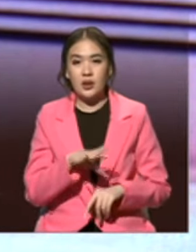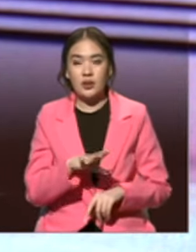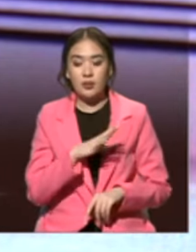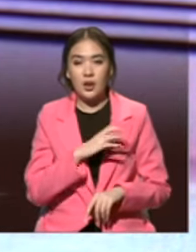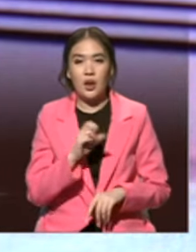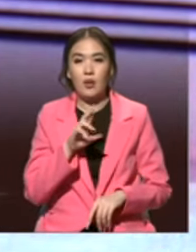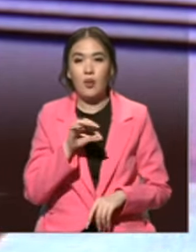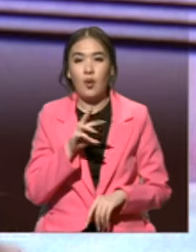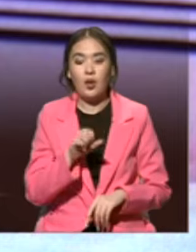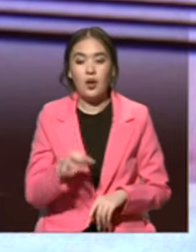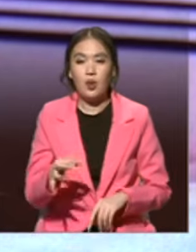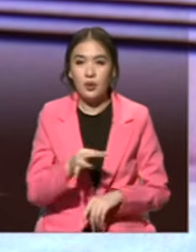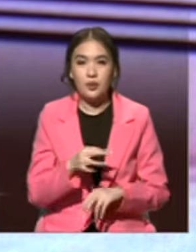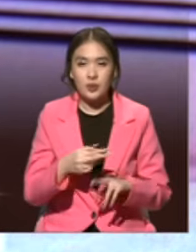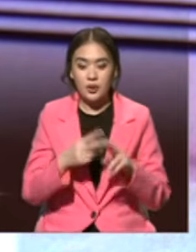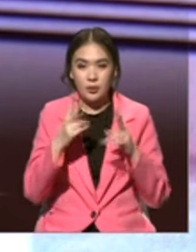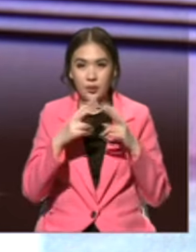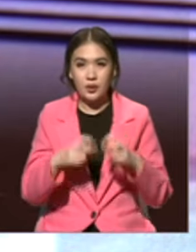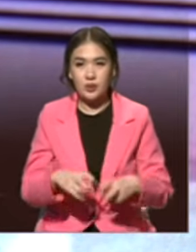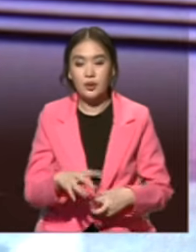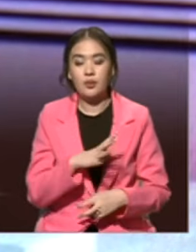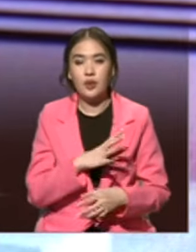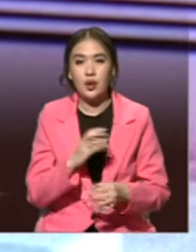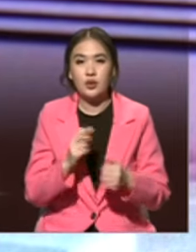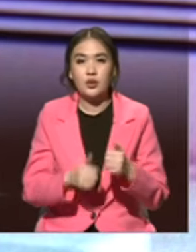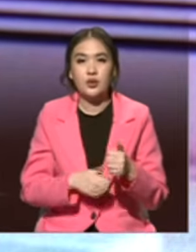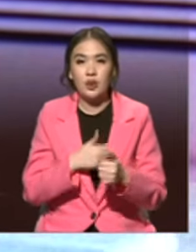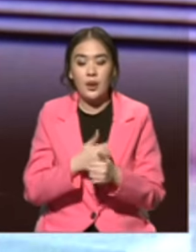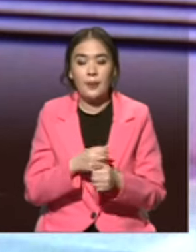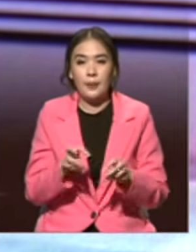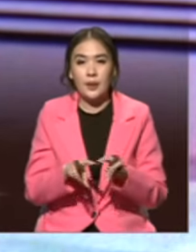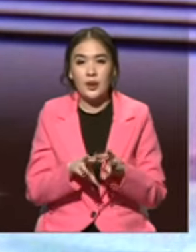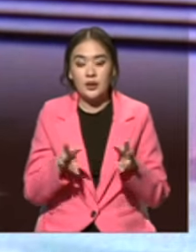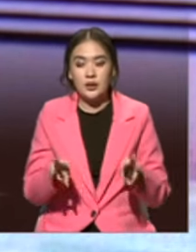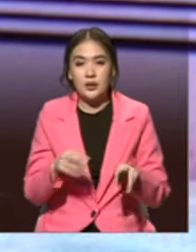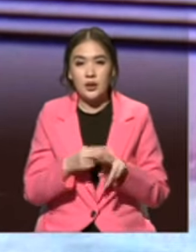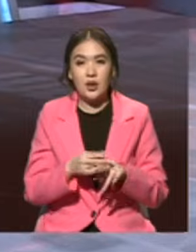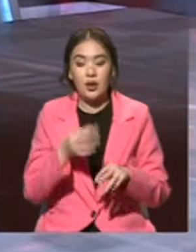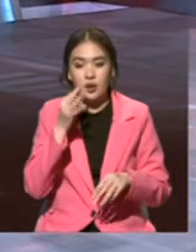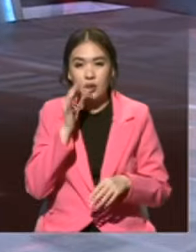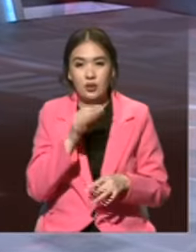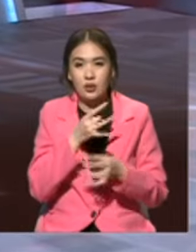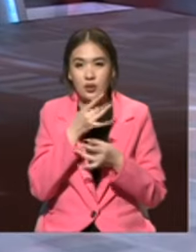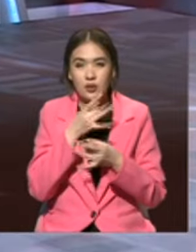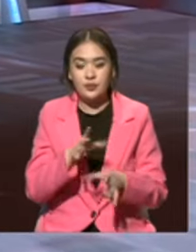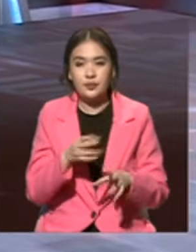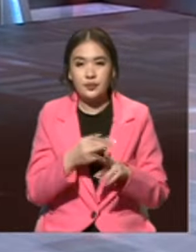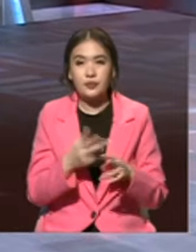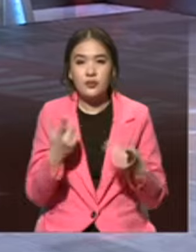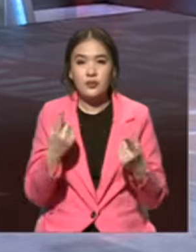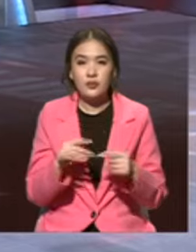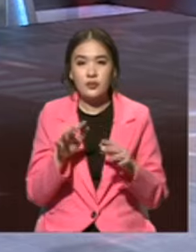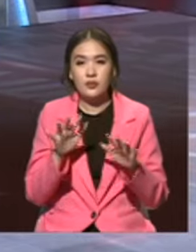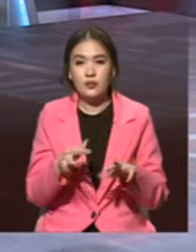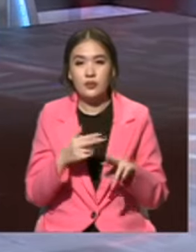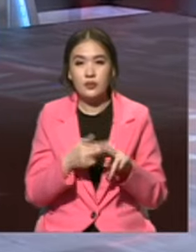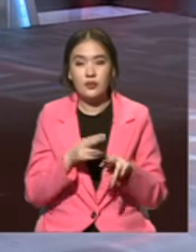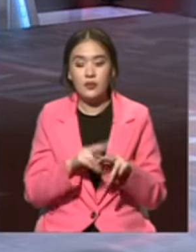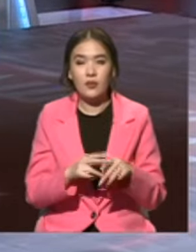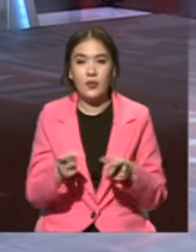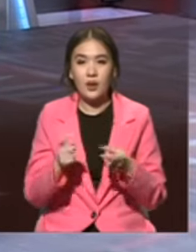Ақмола облысына барып жаңа саралады. Сонымен қатар ауыл шаруашылық министрлігінің әрбір маманы қай жерде қандай эпизоотиялық